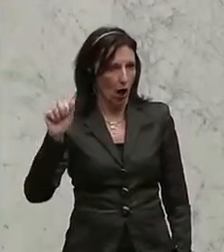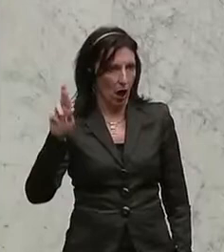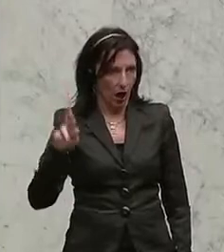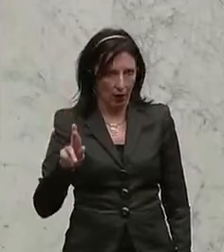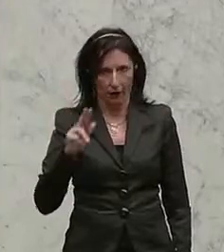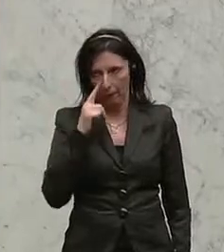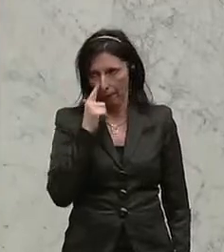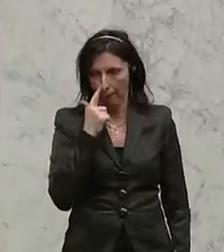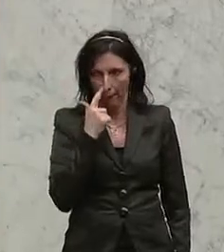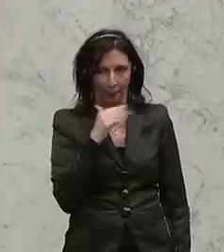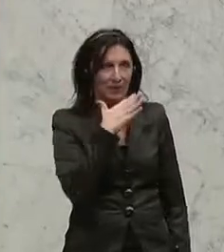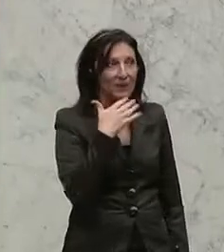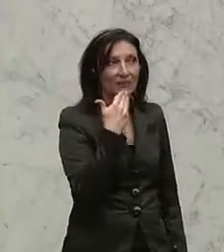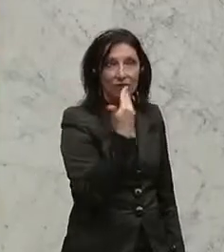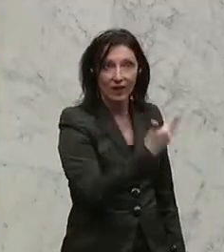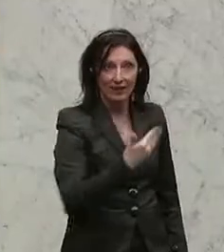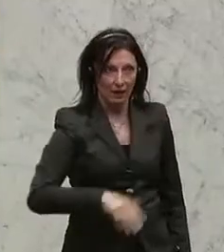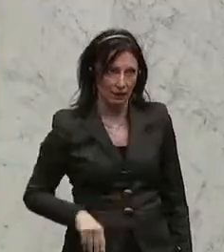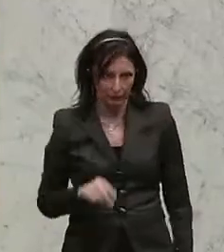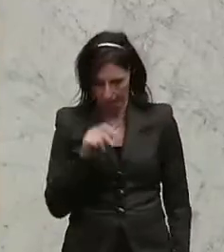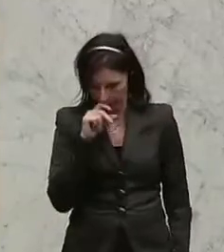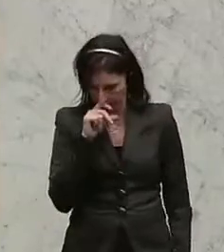kommenen hypo untersuchungsausschuss